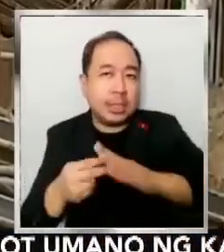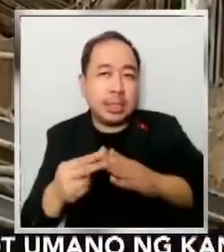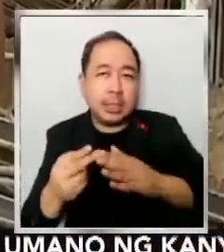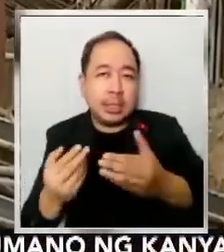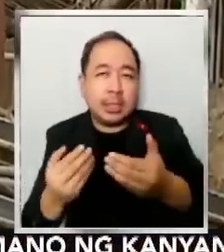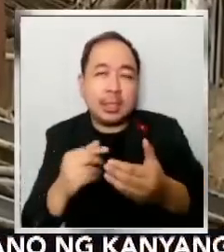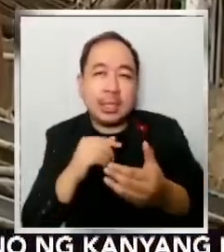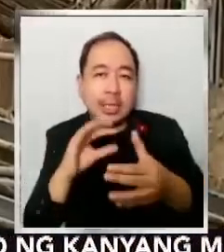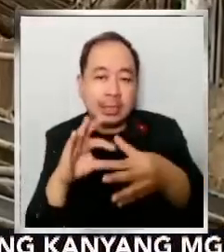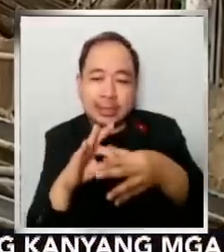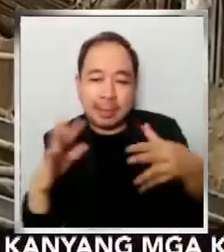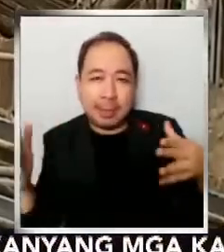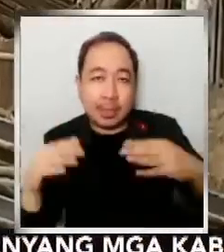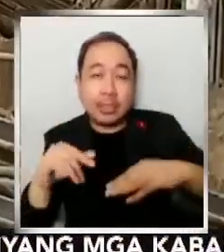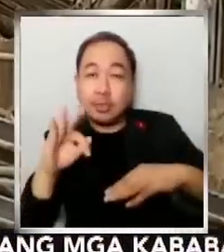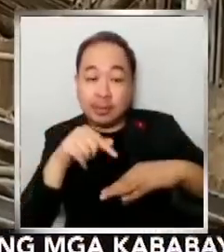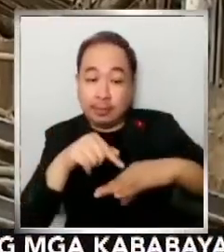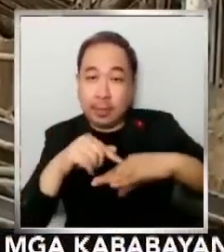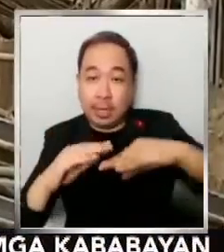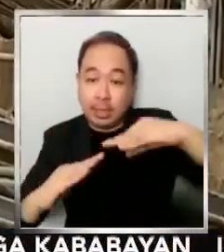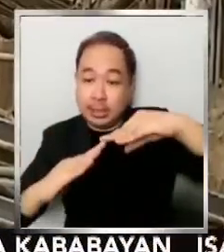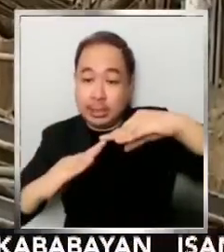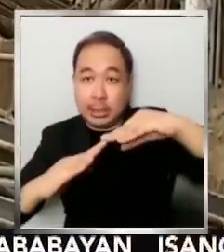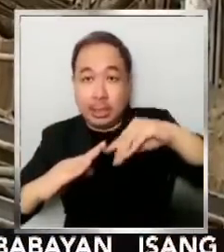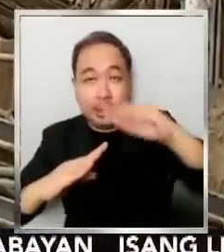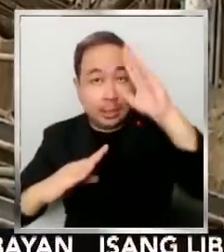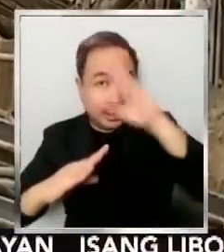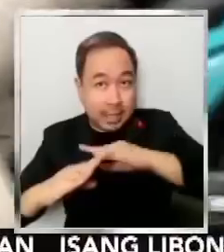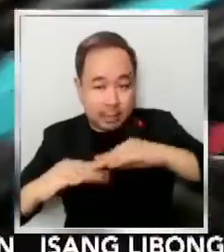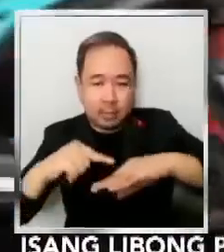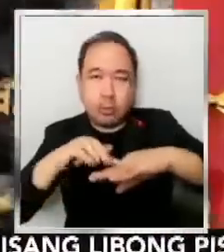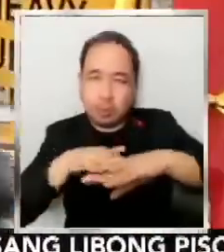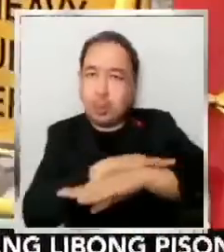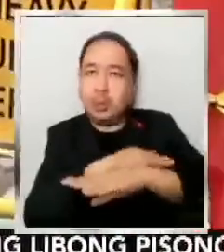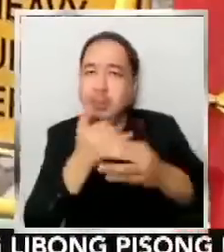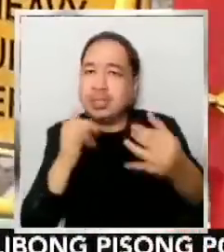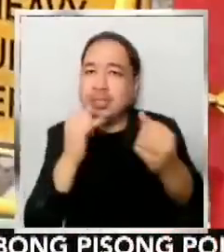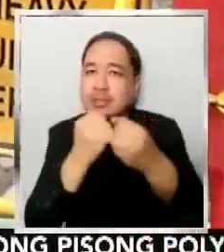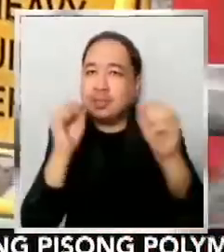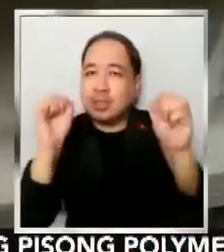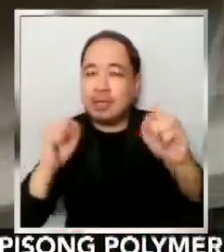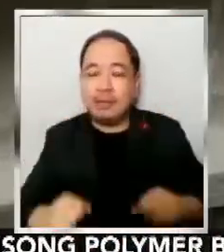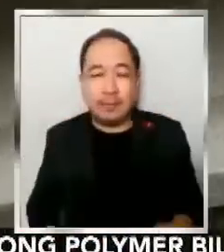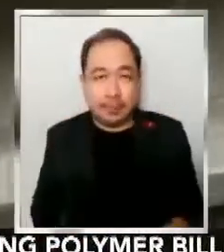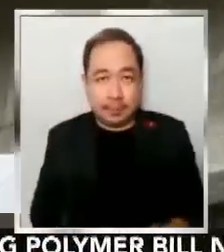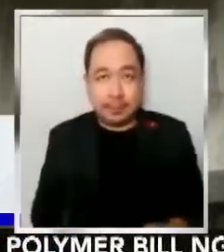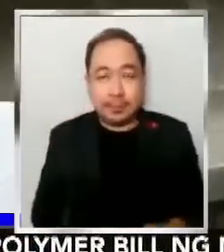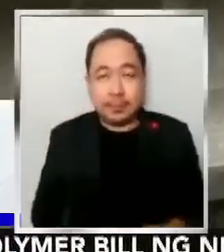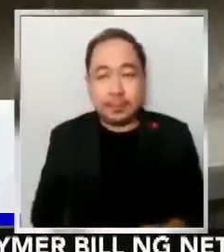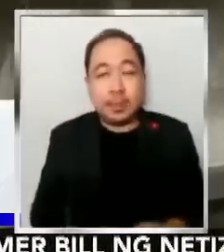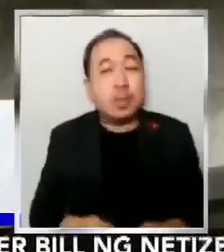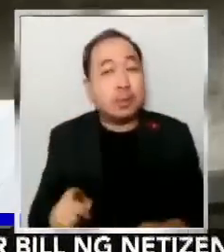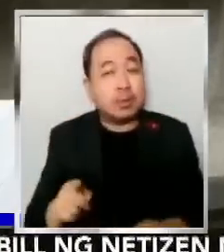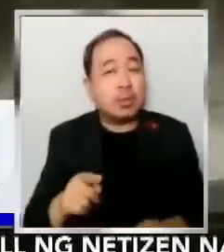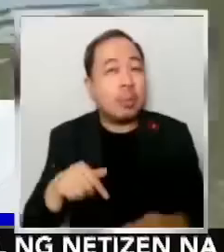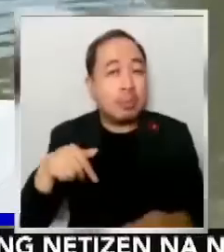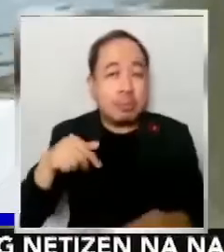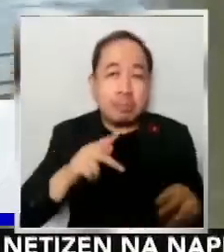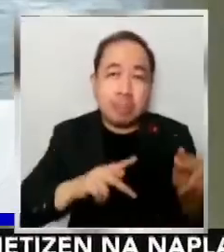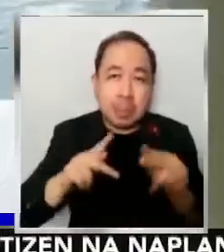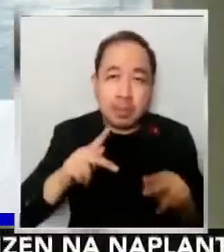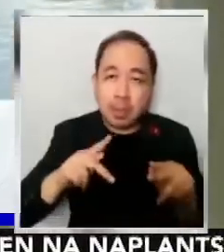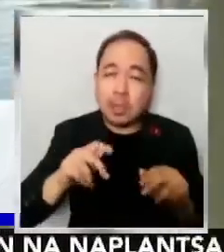pagka magka-damage ito, hindi madadamay yung main bridge. Bukas sa mga motorista at pedestrian ang ibang bahagi ng